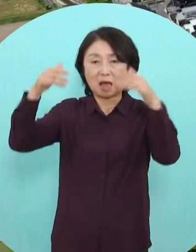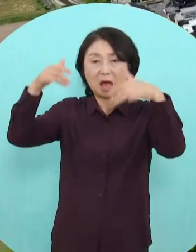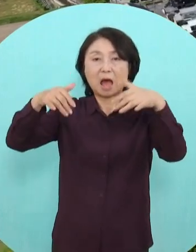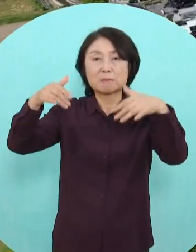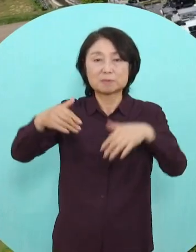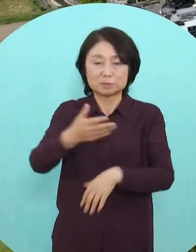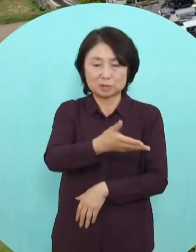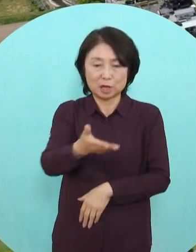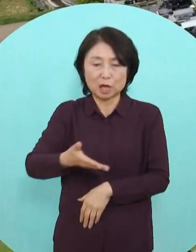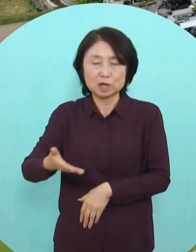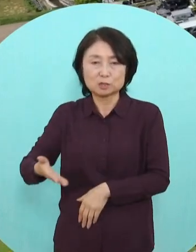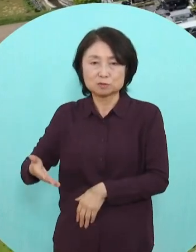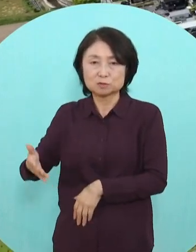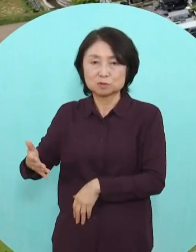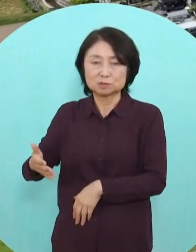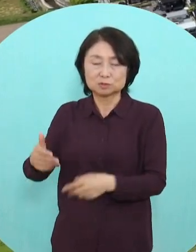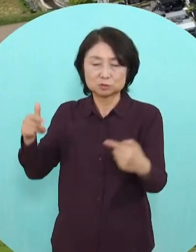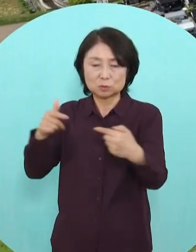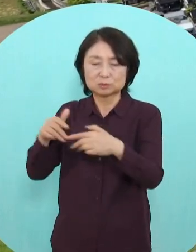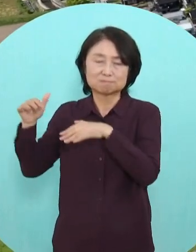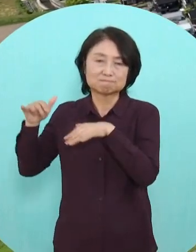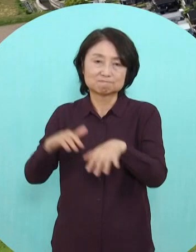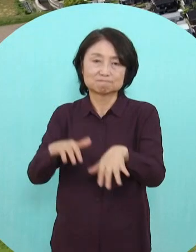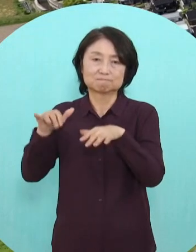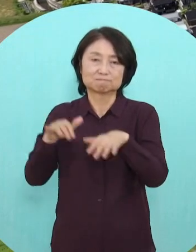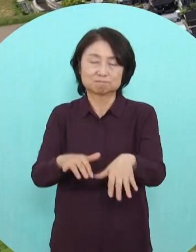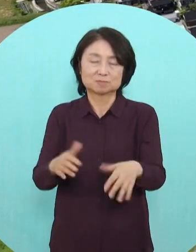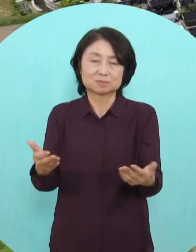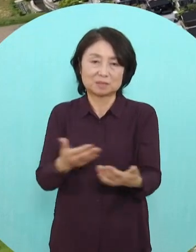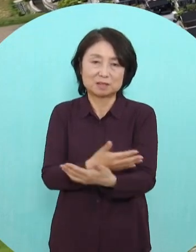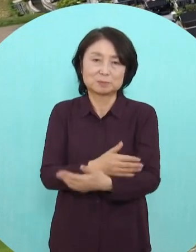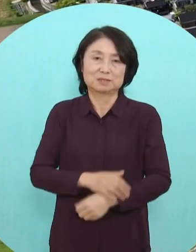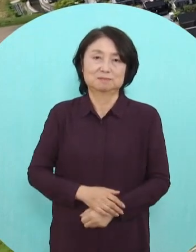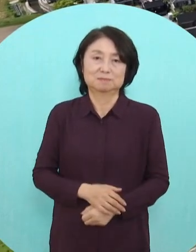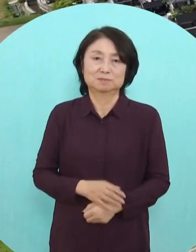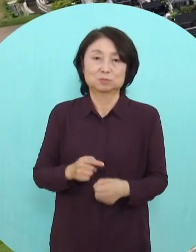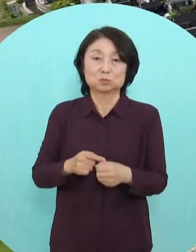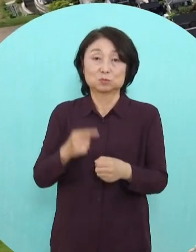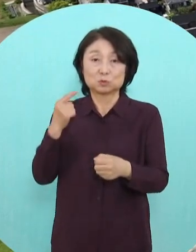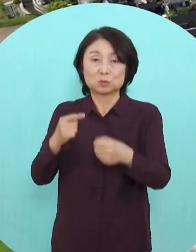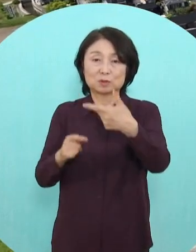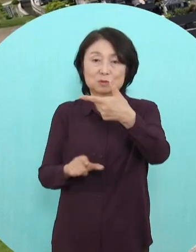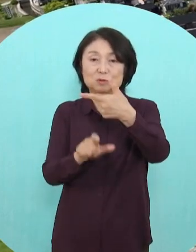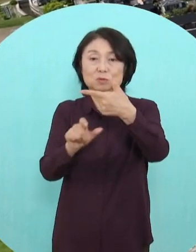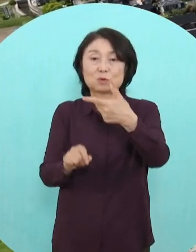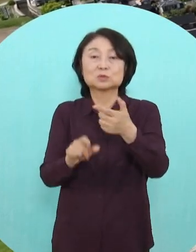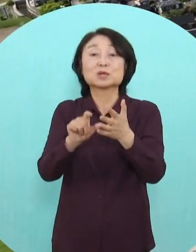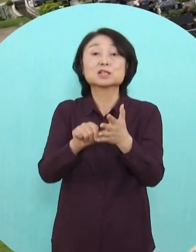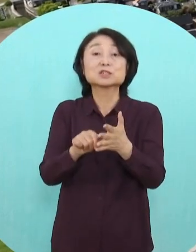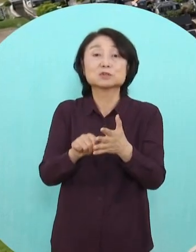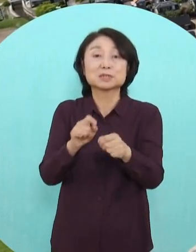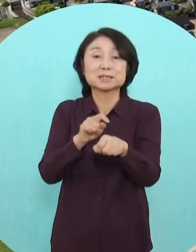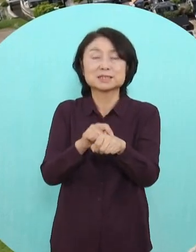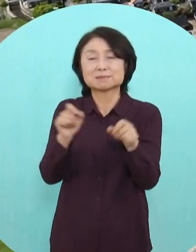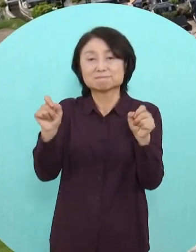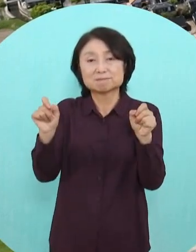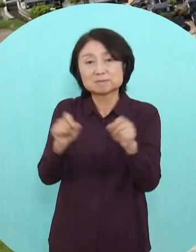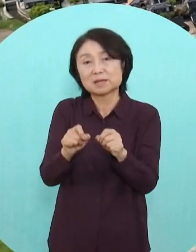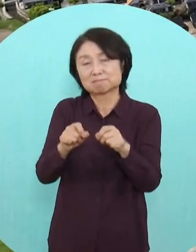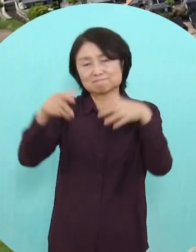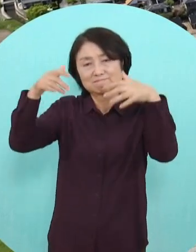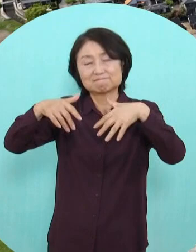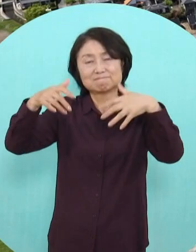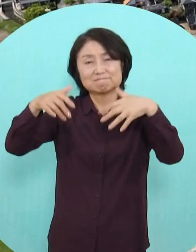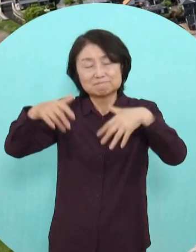河川に直接流れ込むようになりました。去年6月の大雨では短時間に大雨が